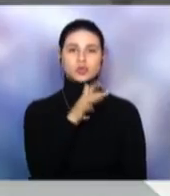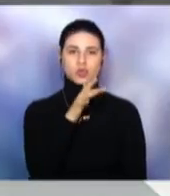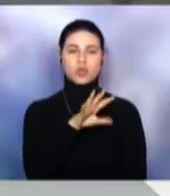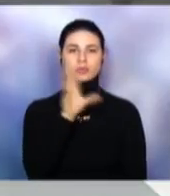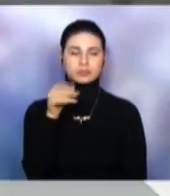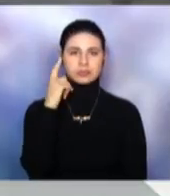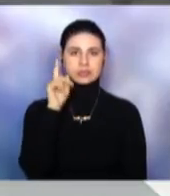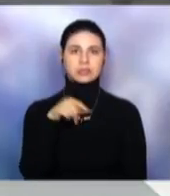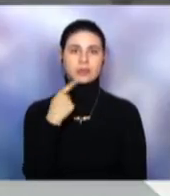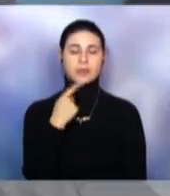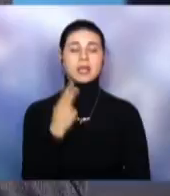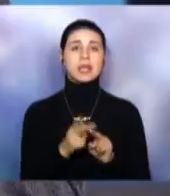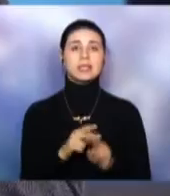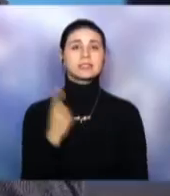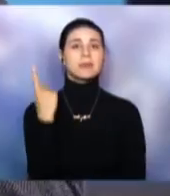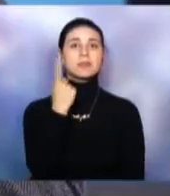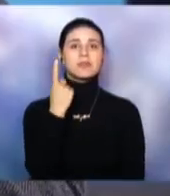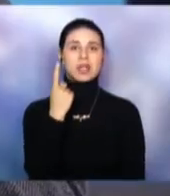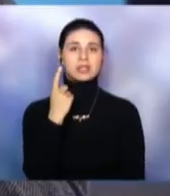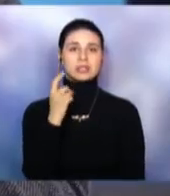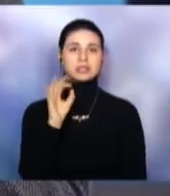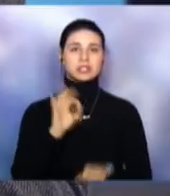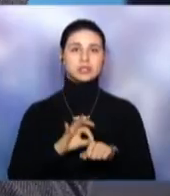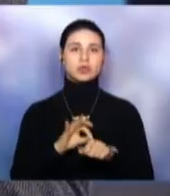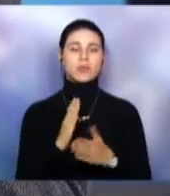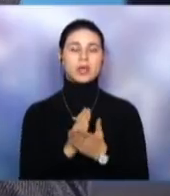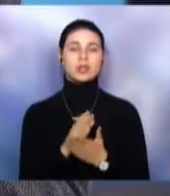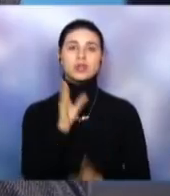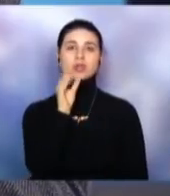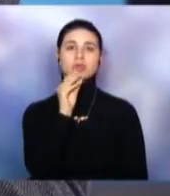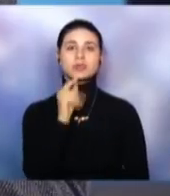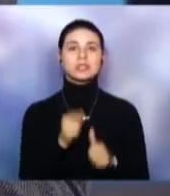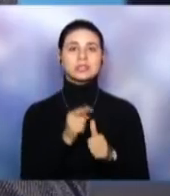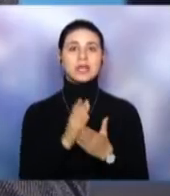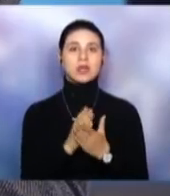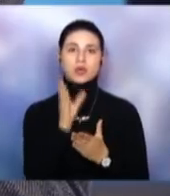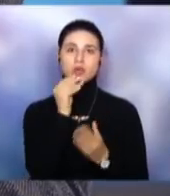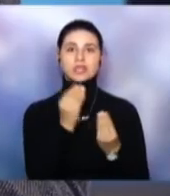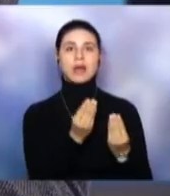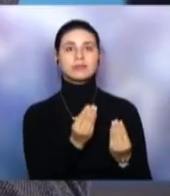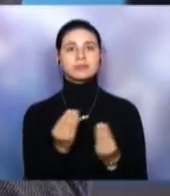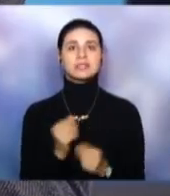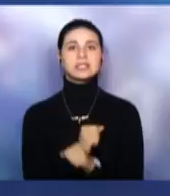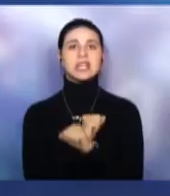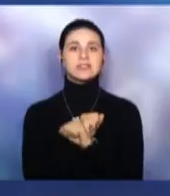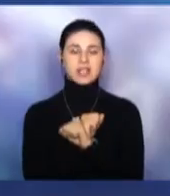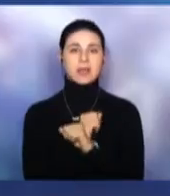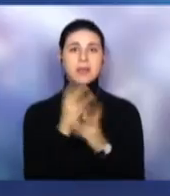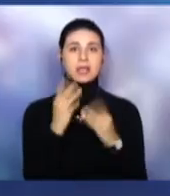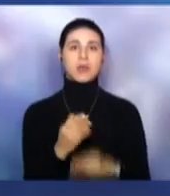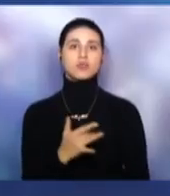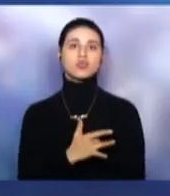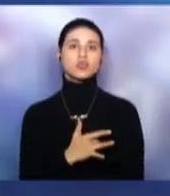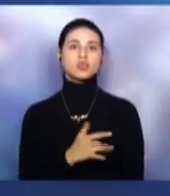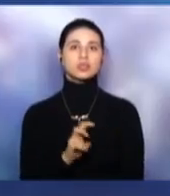ცნობილი და ითვლება, რომ ეს ერთ-ერთი პირველი სინდრომია მედიცინის ისტორიაში, რომელსაც ჰქვია უქმი დღეების გულის სინდრომი. რომელიც